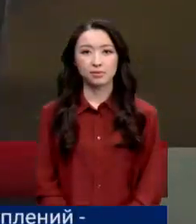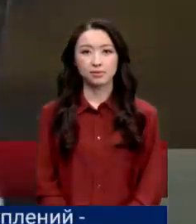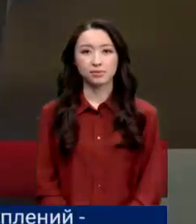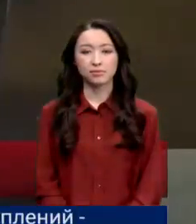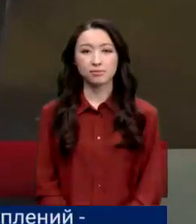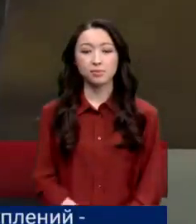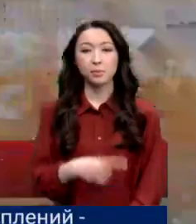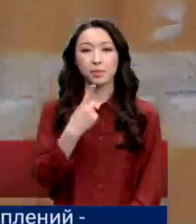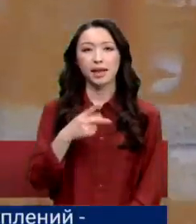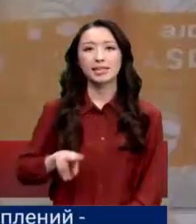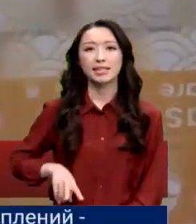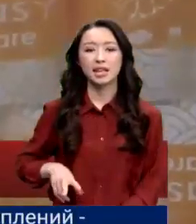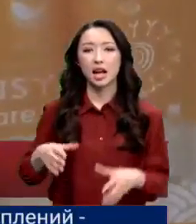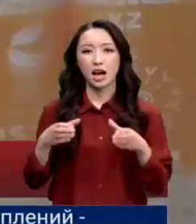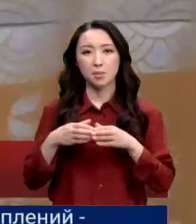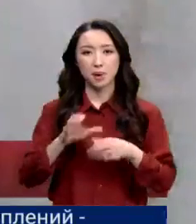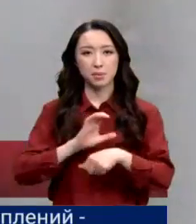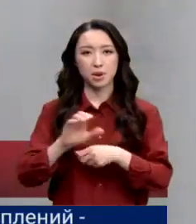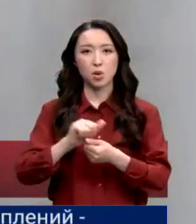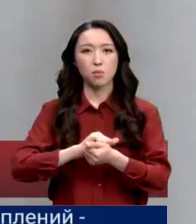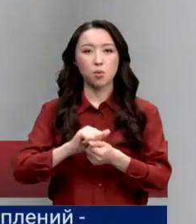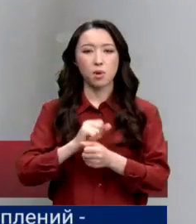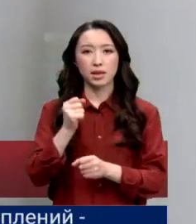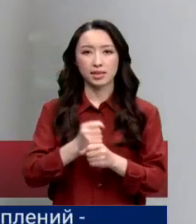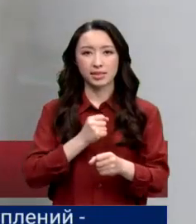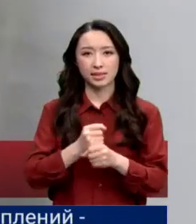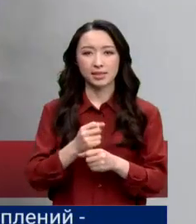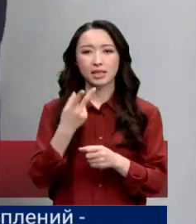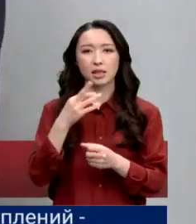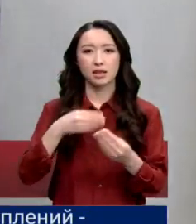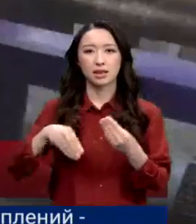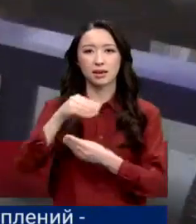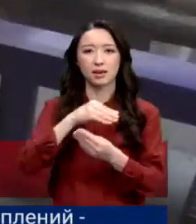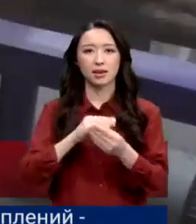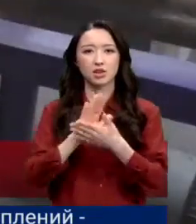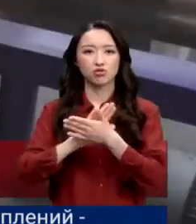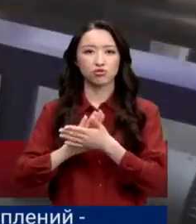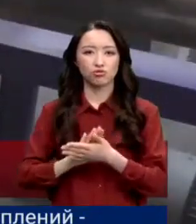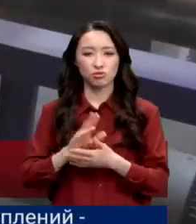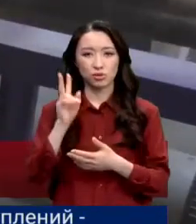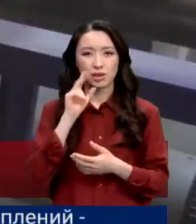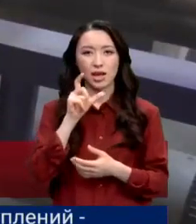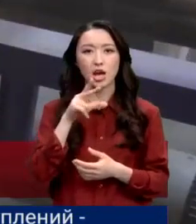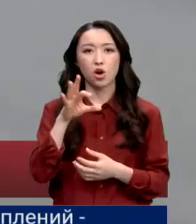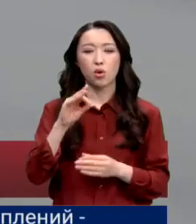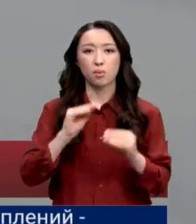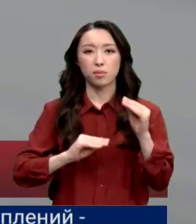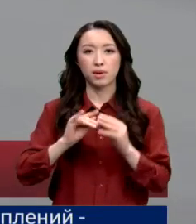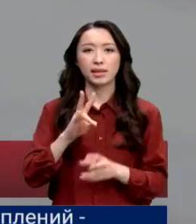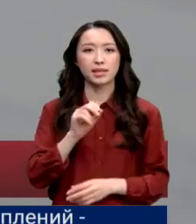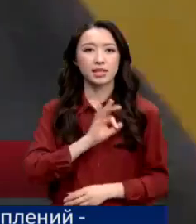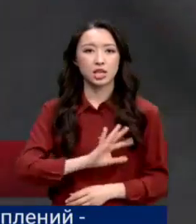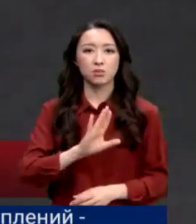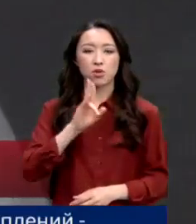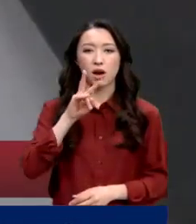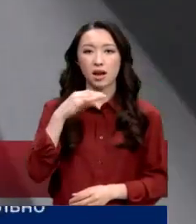Одна из них – директор компании, производящей бумажные изделия санитарно-гигиенического назначения. Это экопродукция, в которой не используются